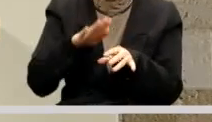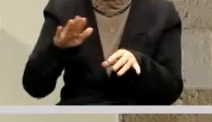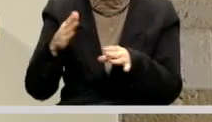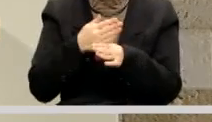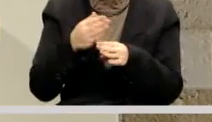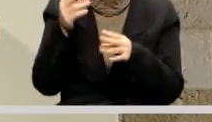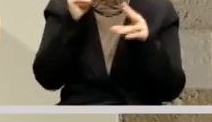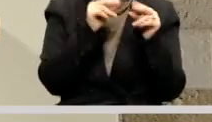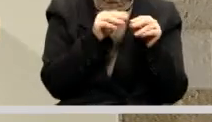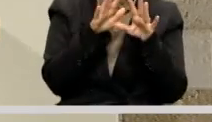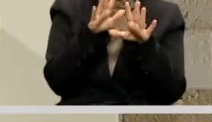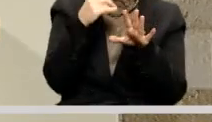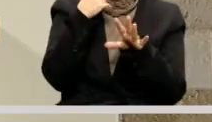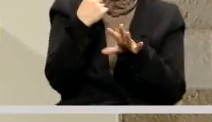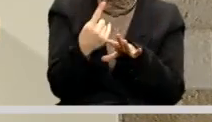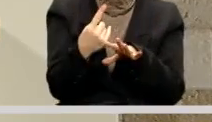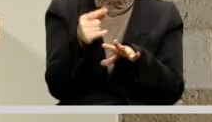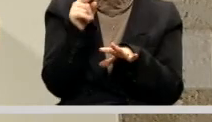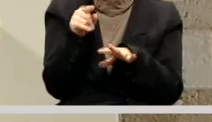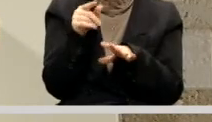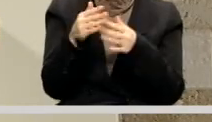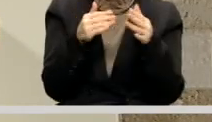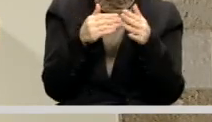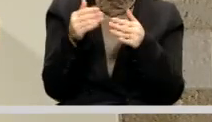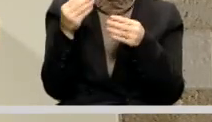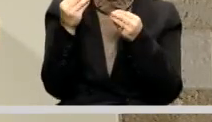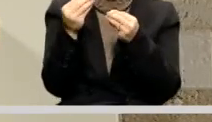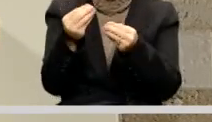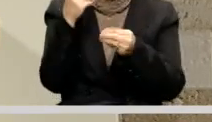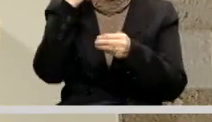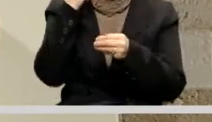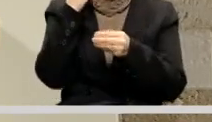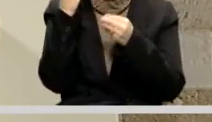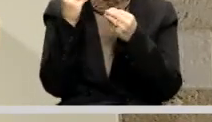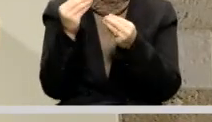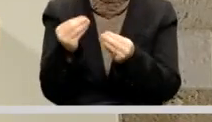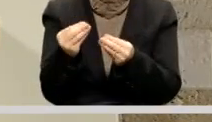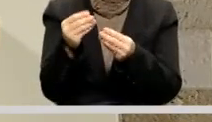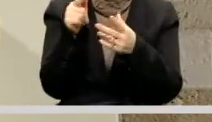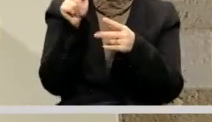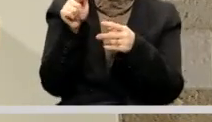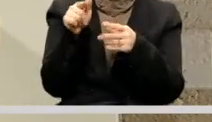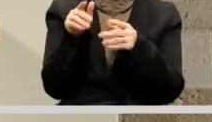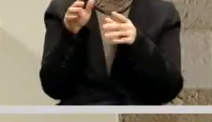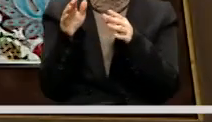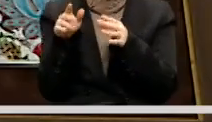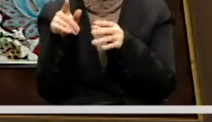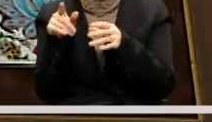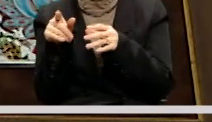uyumuyor diye düşünecek olursanız onun eline verdiğiniz lollipoplara bir bakın. Onu sussun diye kenarda oturtup işte